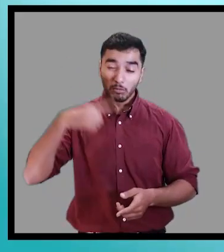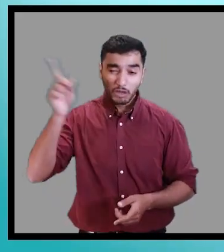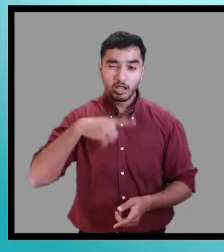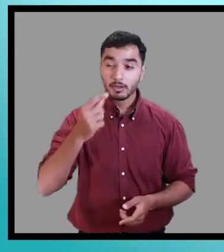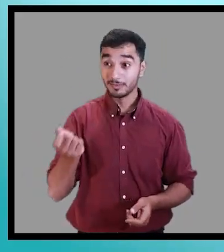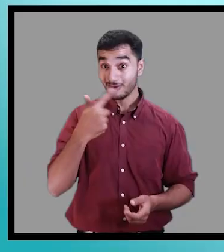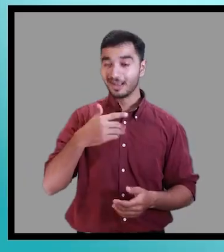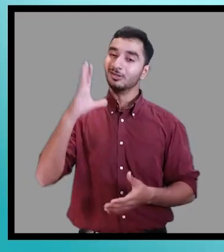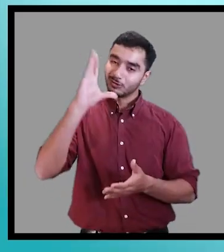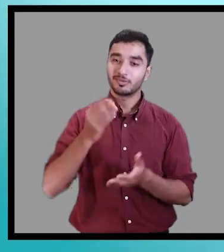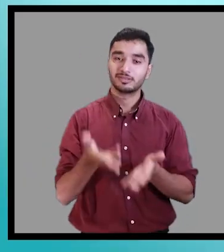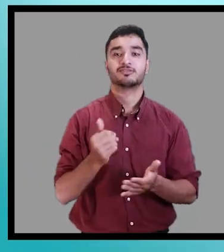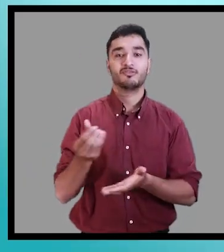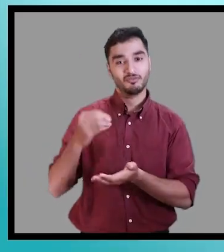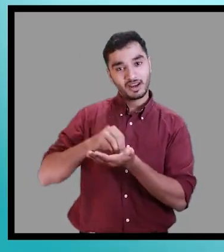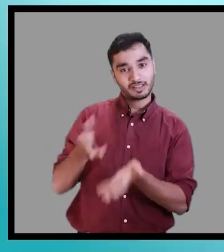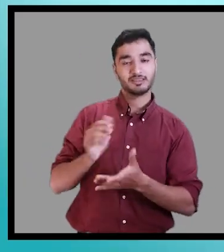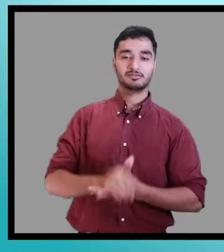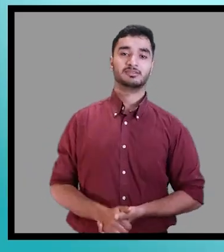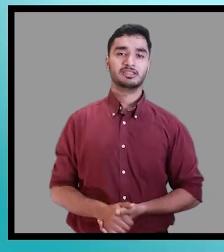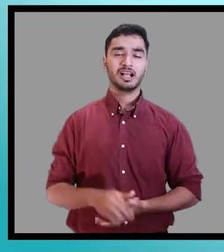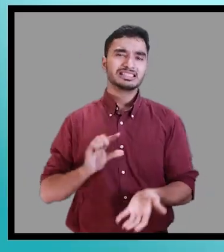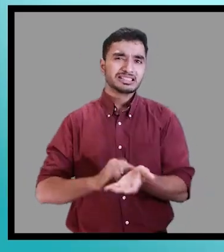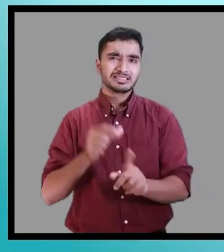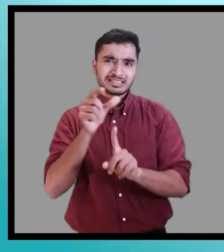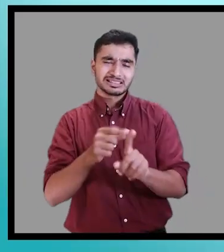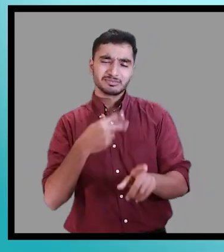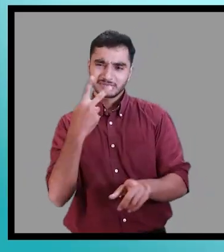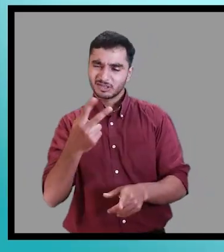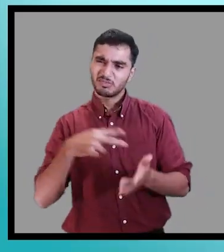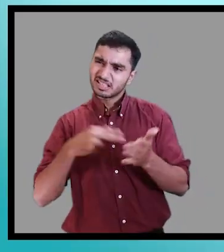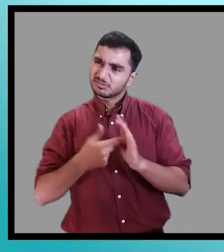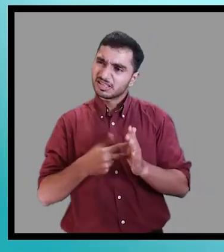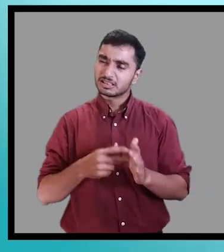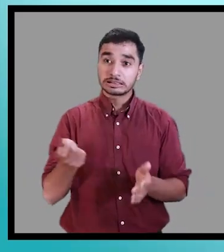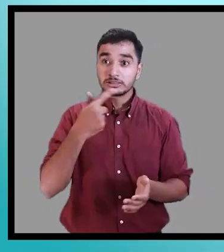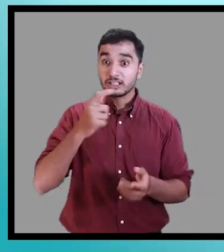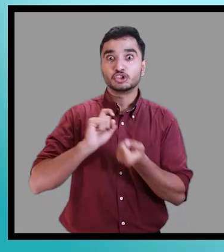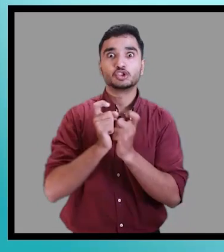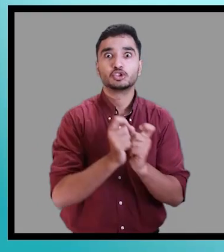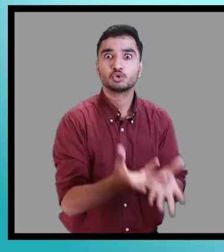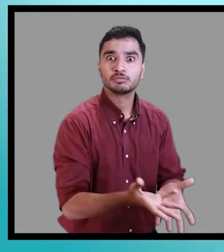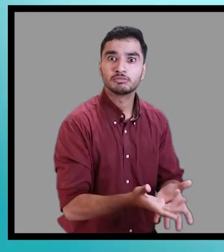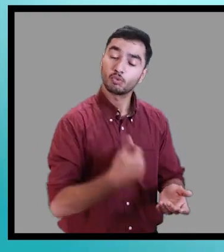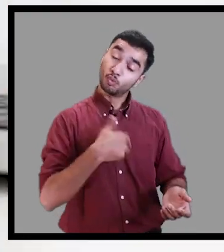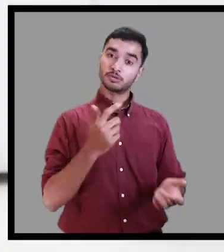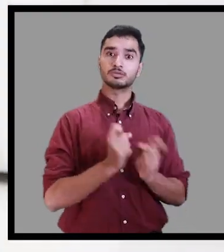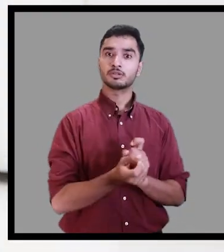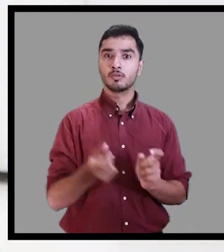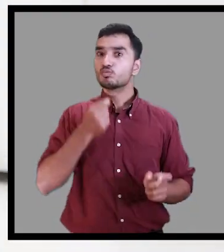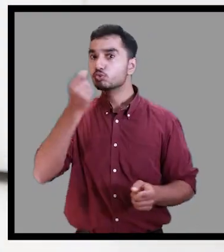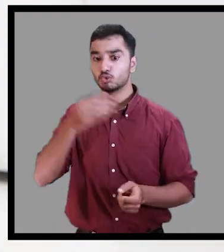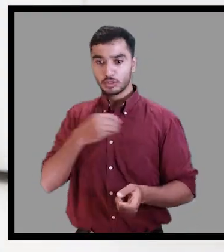इसलिए हैं क्योंकि आप वो दवा खा रहे हैं। अक्सर डायबिटीज़ के पेशेंट मेरे एक्सपीरियंस में अपनी दवाओं के अंदर चेंजेस करने शुरू कर देते हैं।